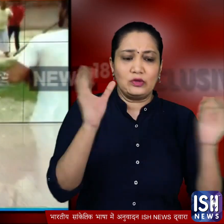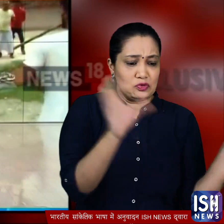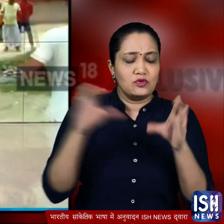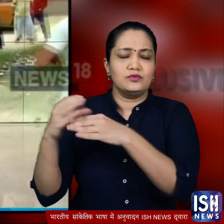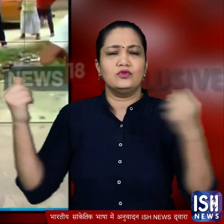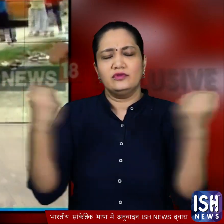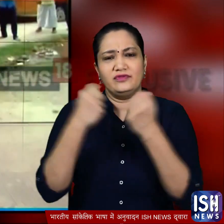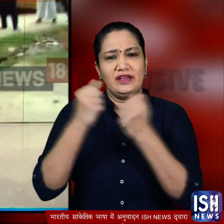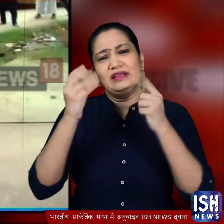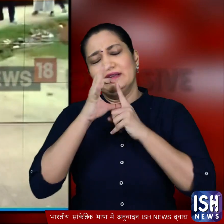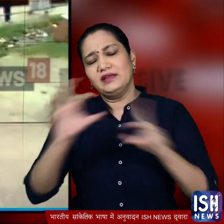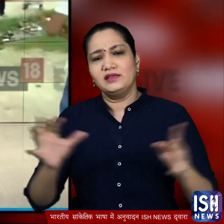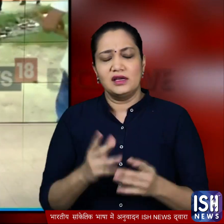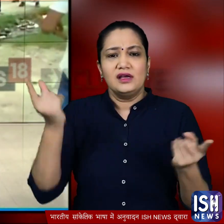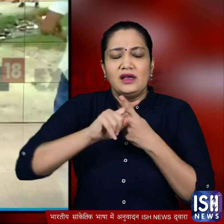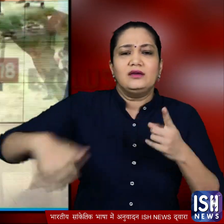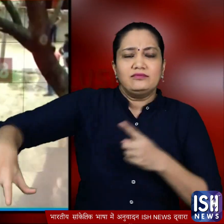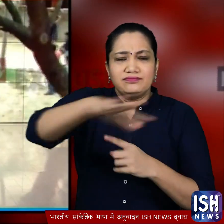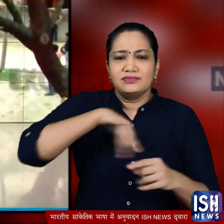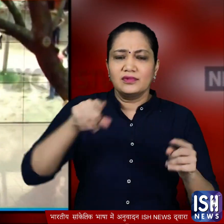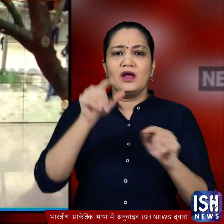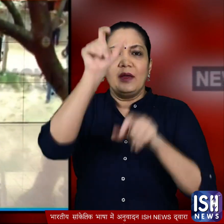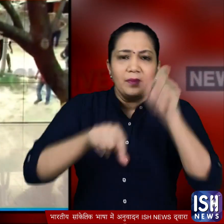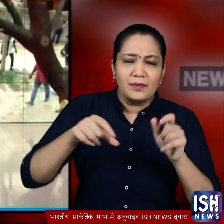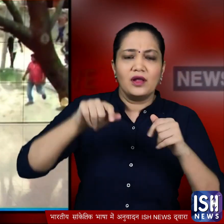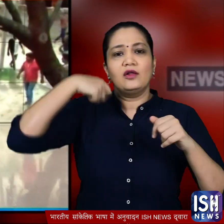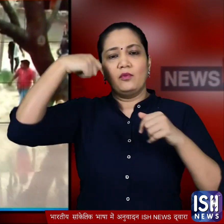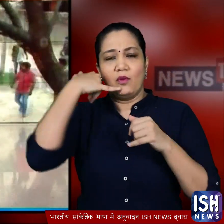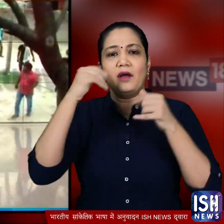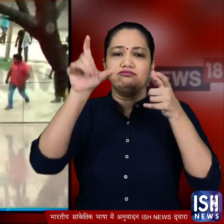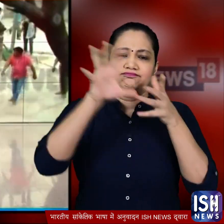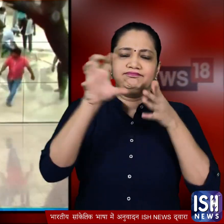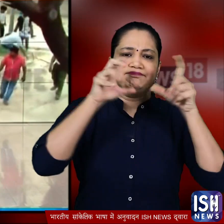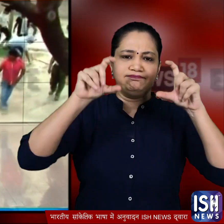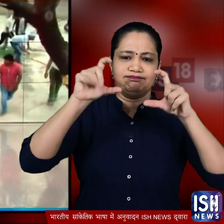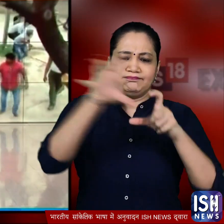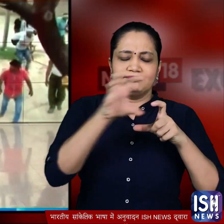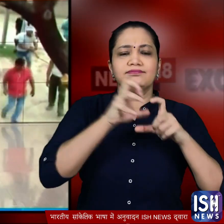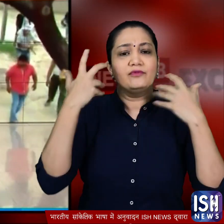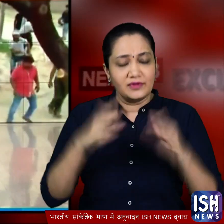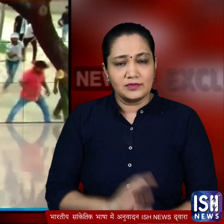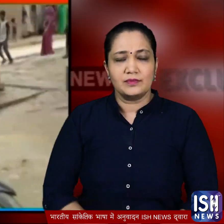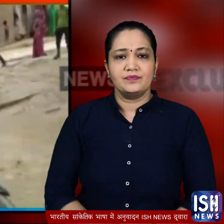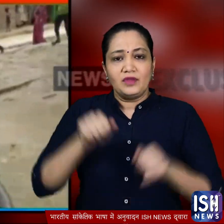गई। जिस वक्त इलाके में यह पूरा बवाल हो रहा था, उस समय वहां मौजूद कुछ लोगों ने इसका वीडियो बना लिया, जो अब तेजी से वायरल